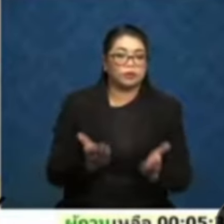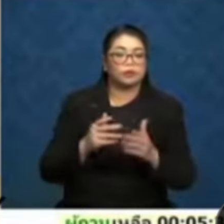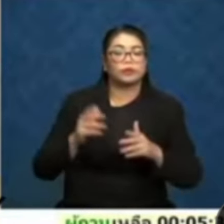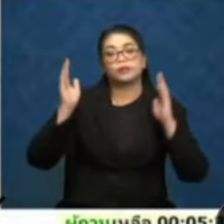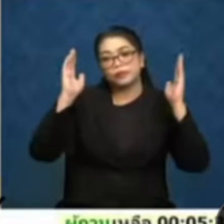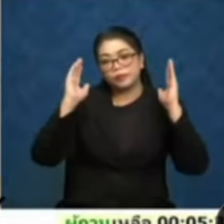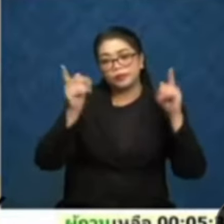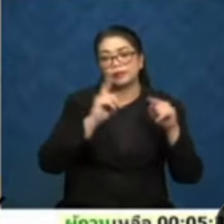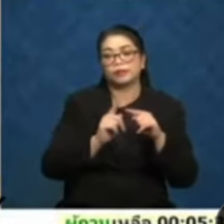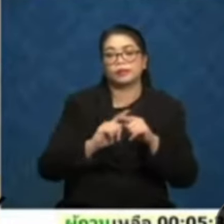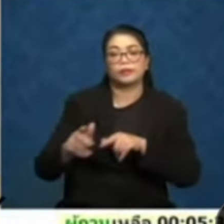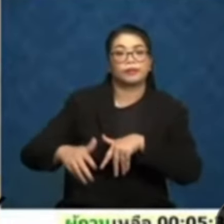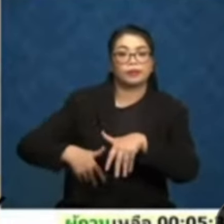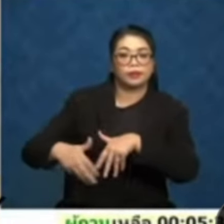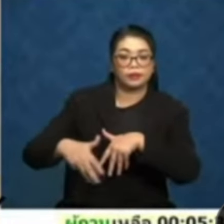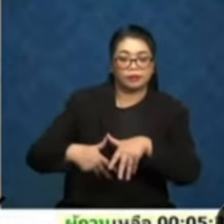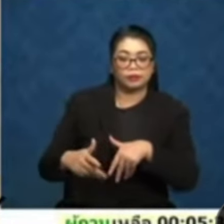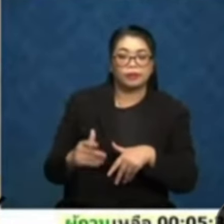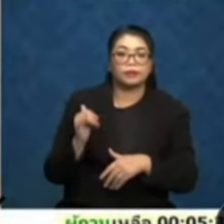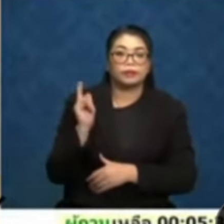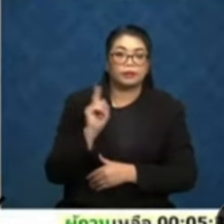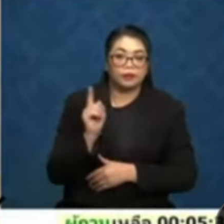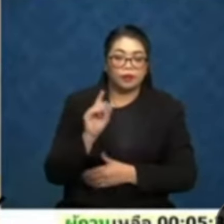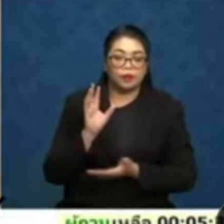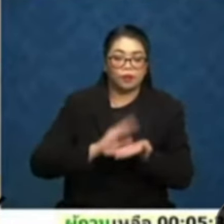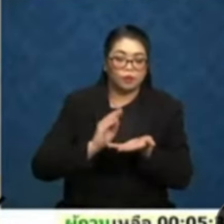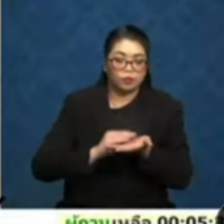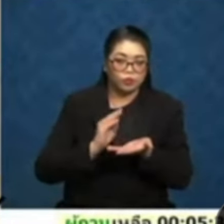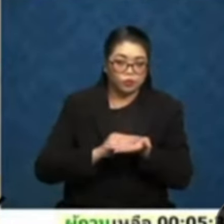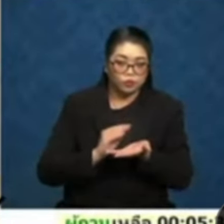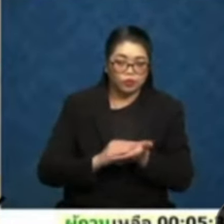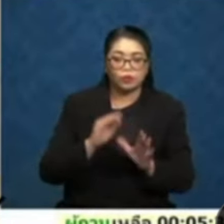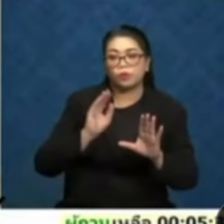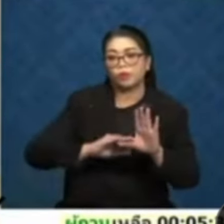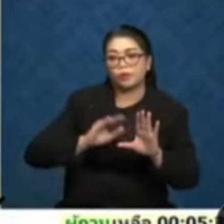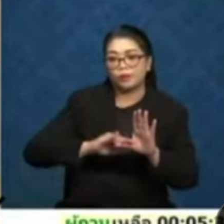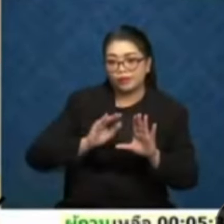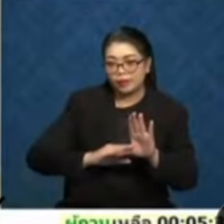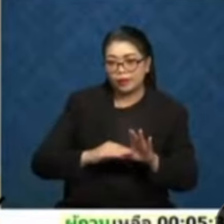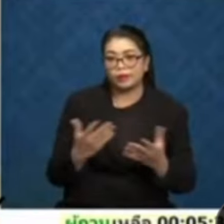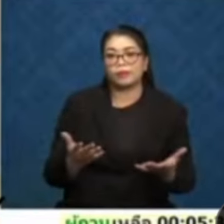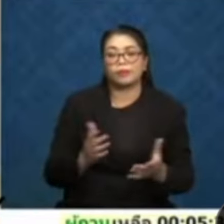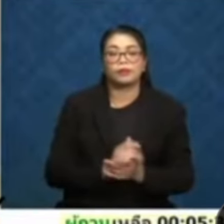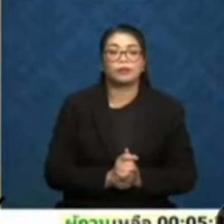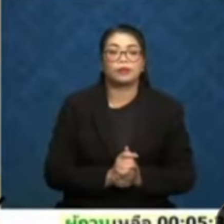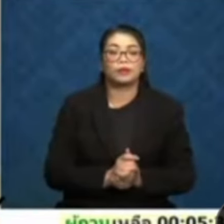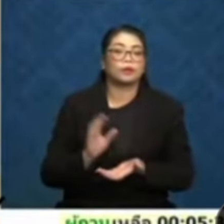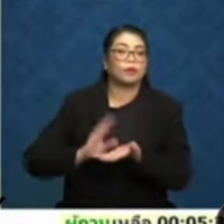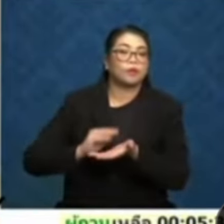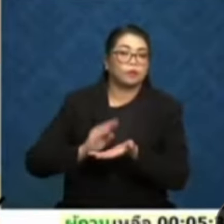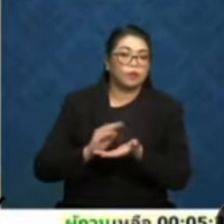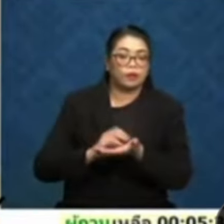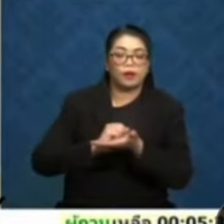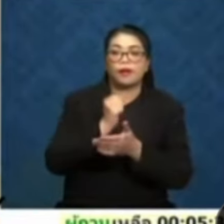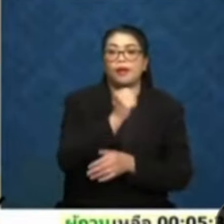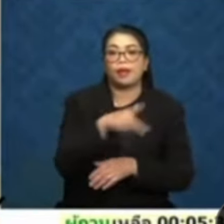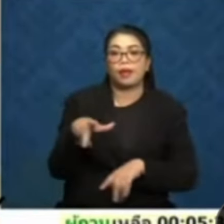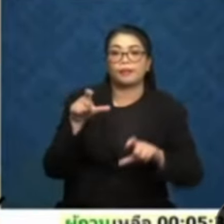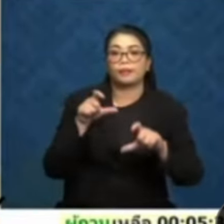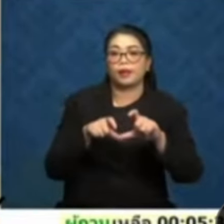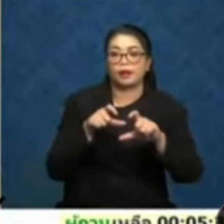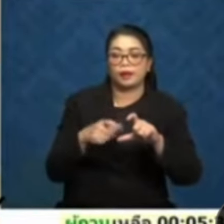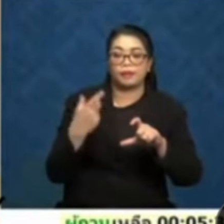ประชาสัมพันธ์ให้พี่น้องประชาชนได้ไปให้ข้อมูลนะคะลงทะเบียนเรียนหรือการที่จะใส่ข้อมูลไว้ในแอปทางรัฐนี้